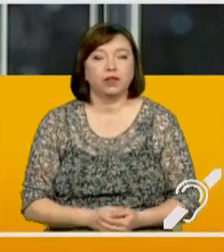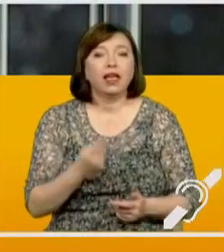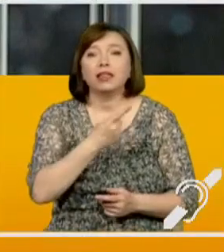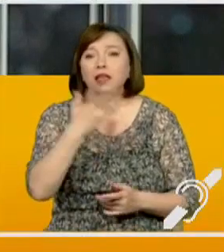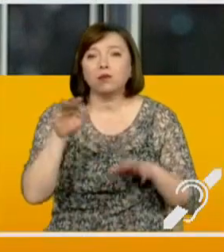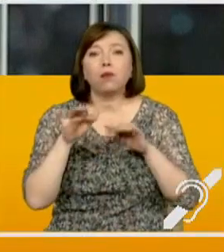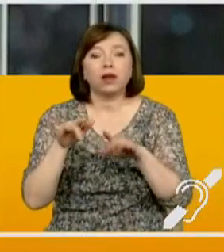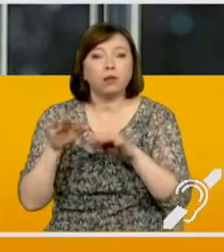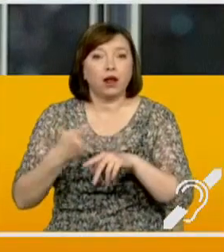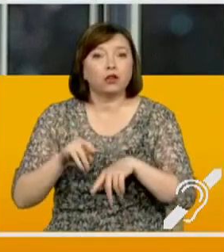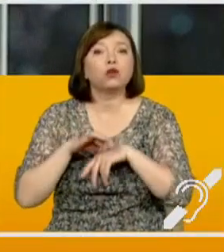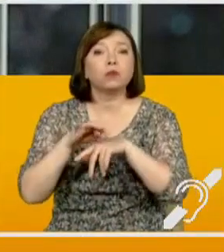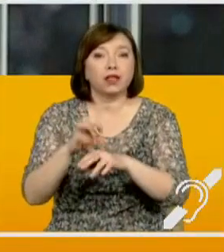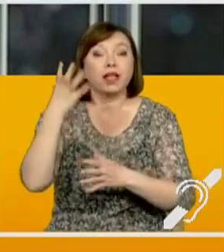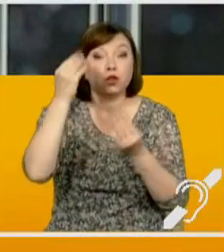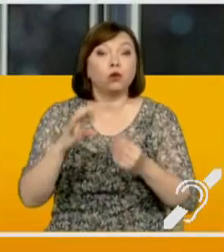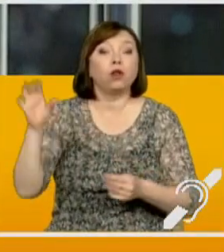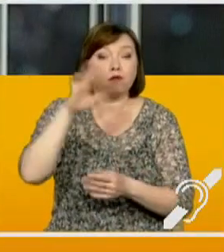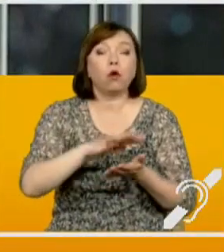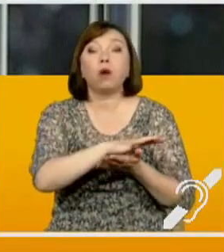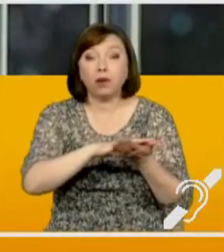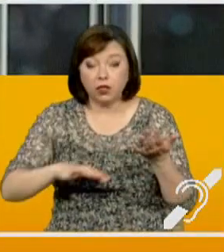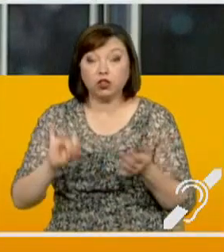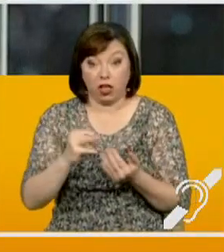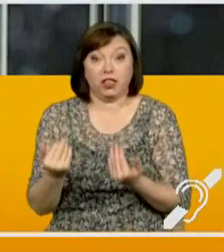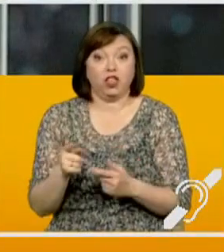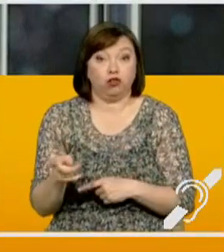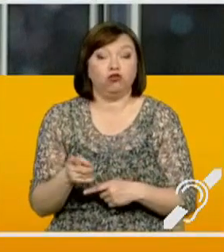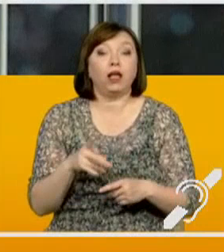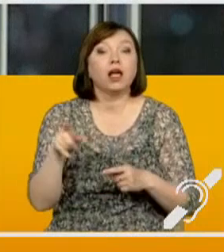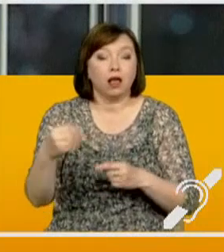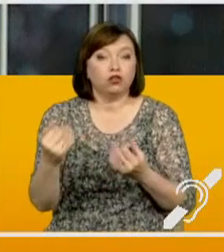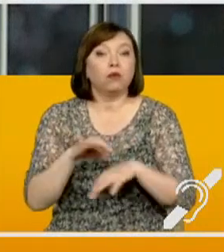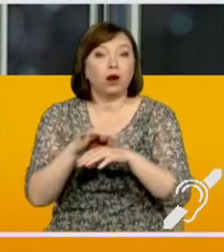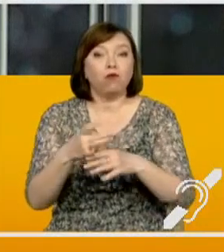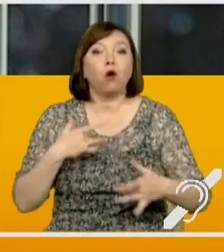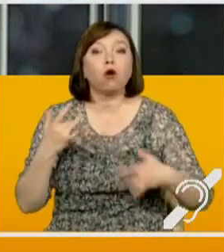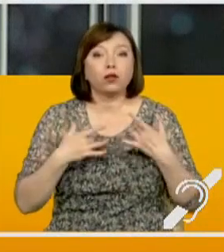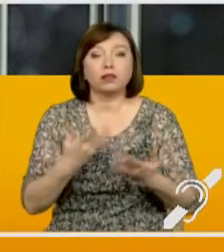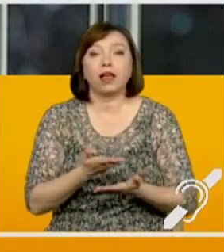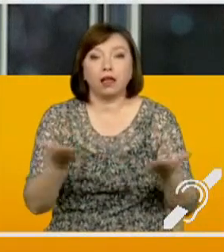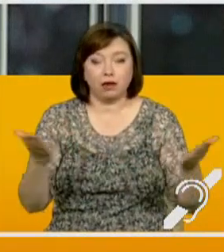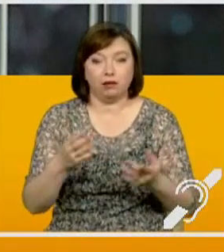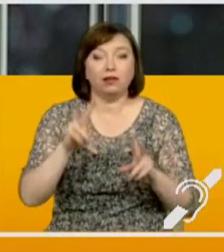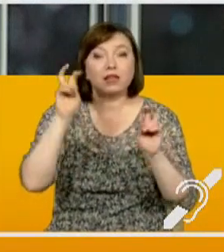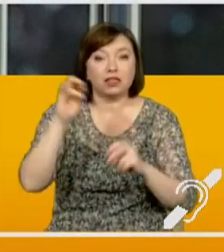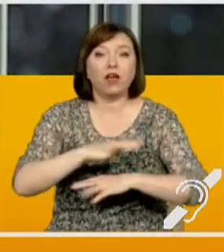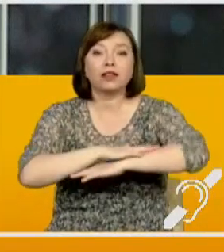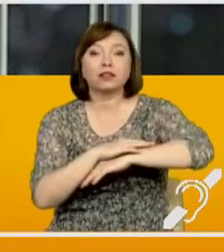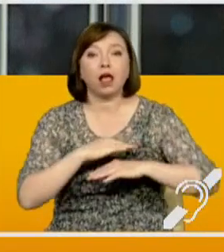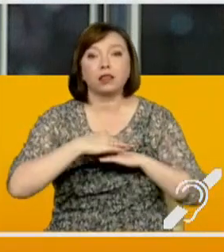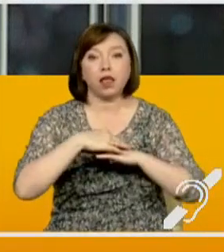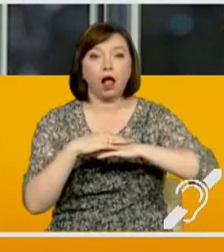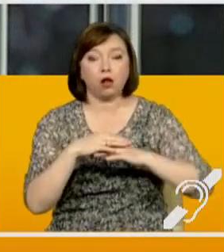Cirul evenimentelor organizate de Ziua Europei continuă și la această oră cu un concert sub genericul Tango Interbelic Românesc